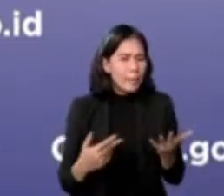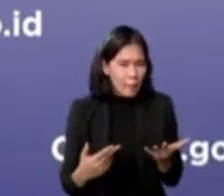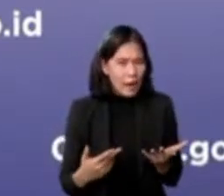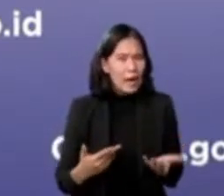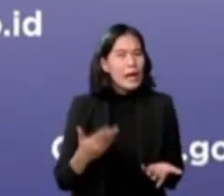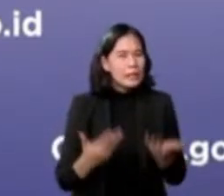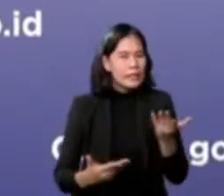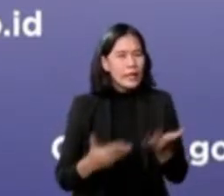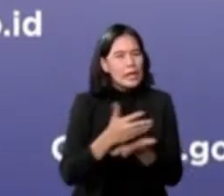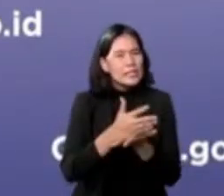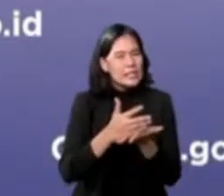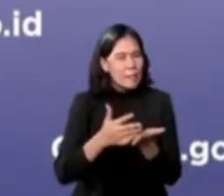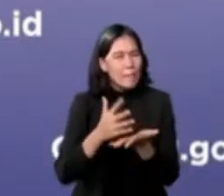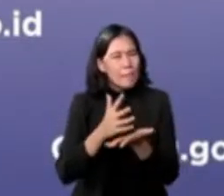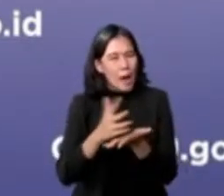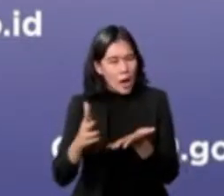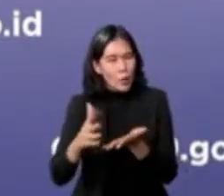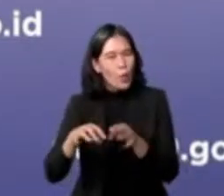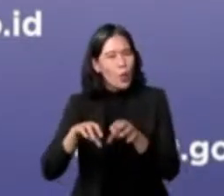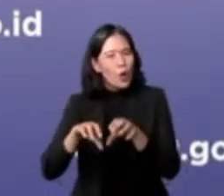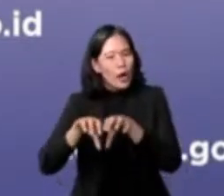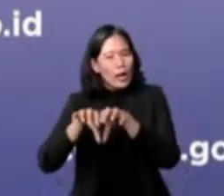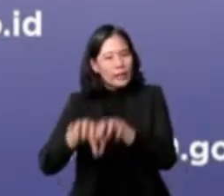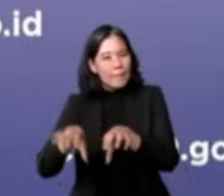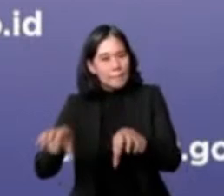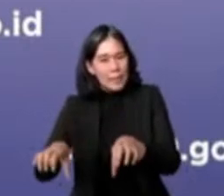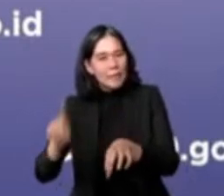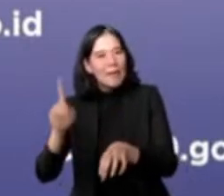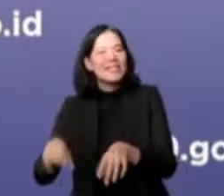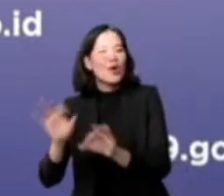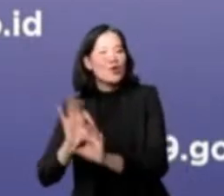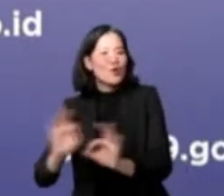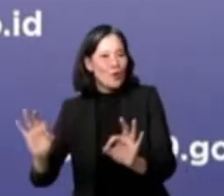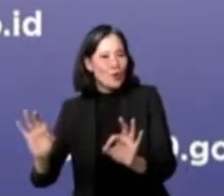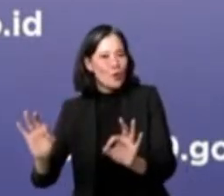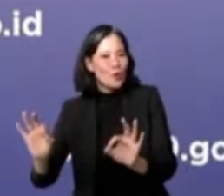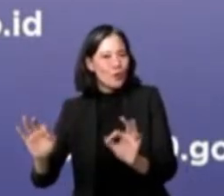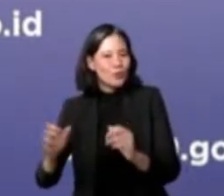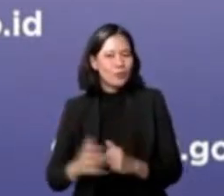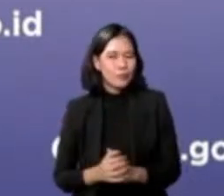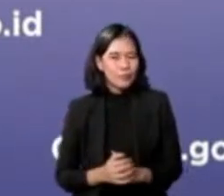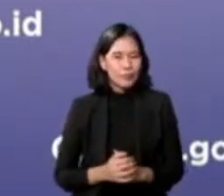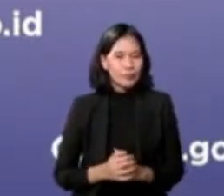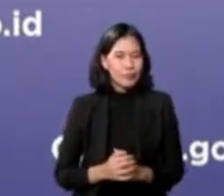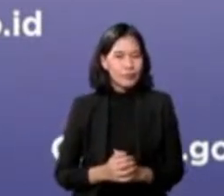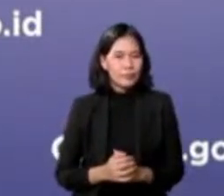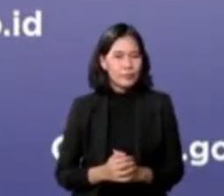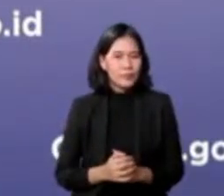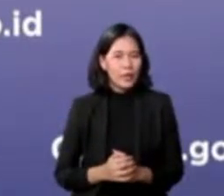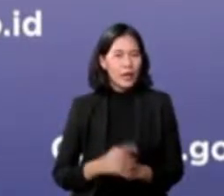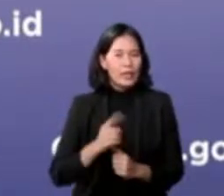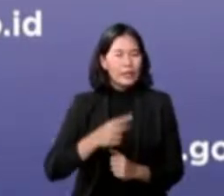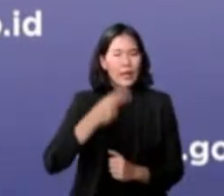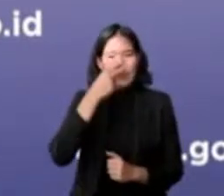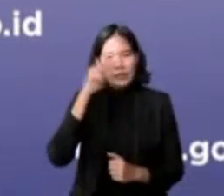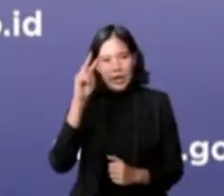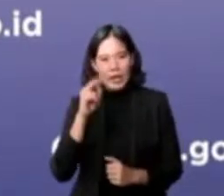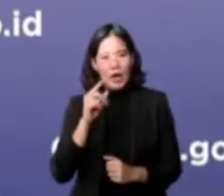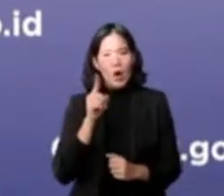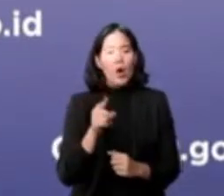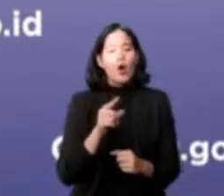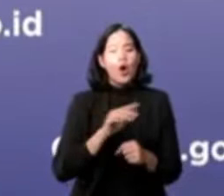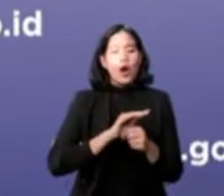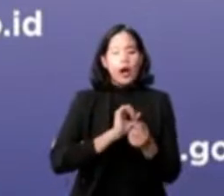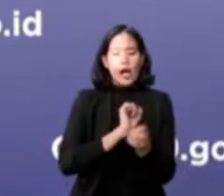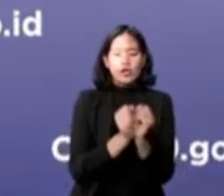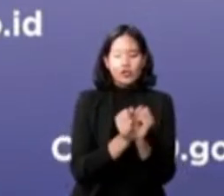Artinya masih ada kurang lebih separuh kapasitas tempat tidur yang belum terpakai. Ini kita yakini karena ternyata kasus positif